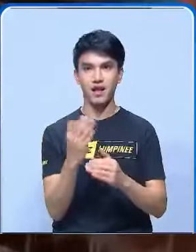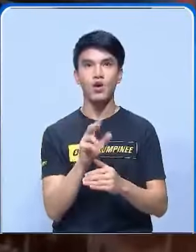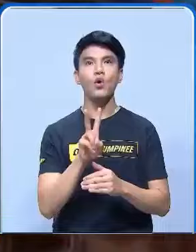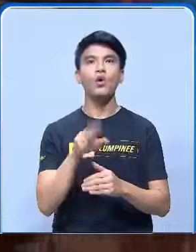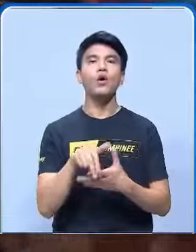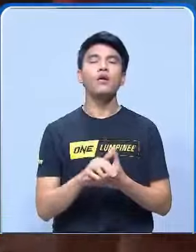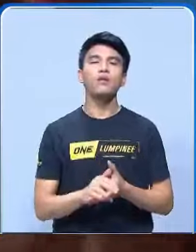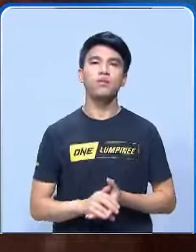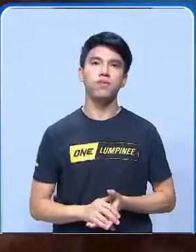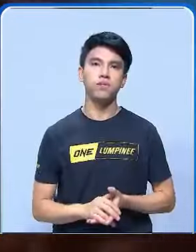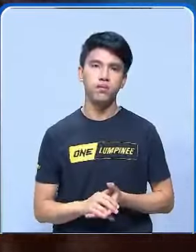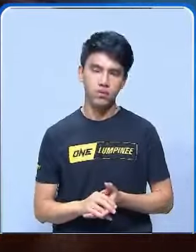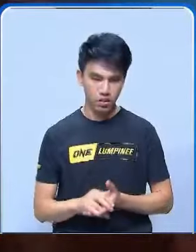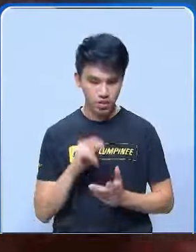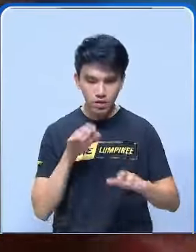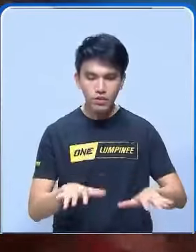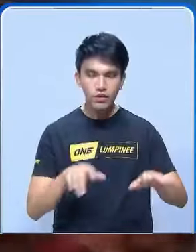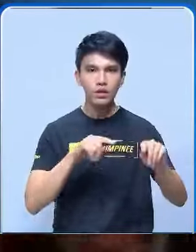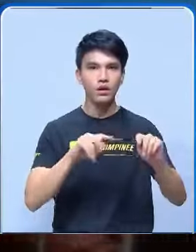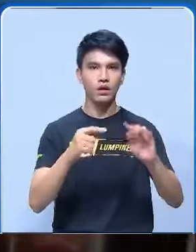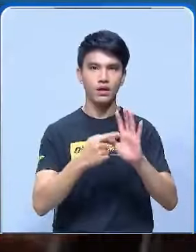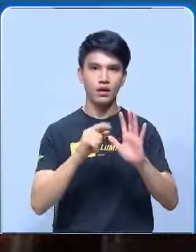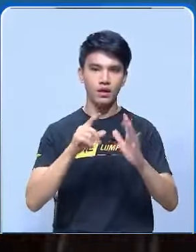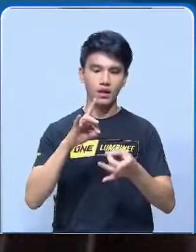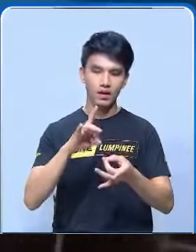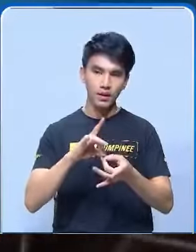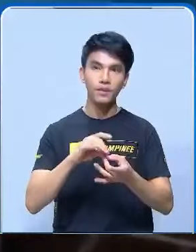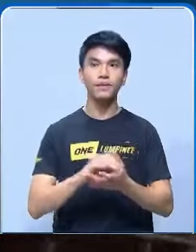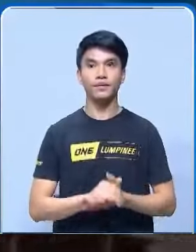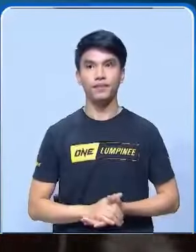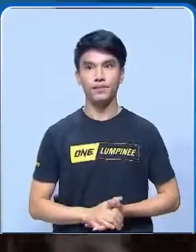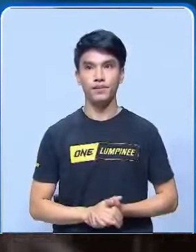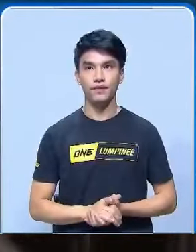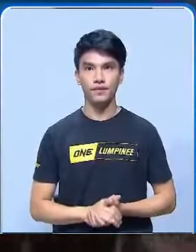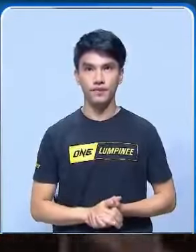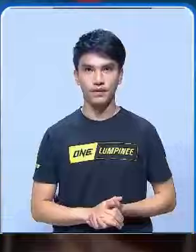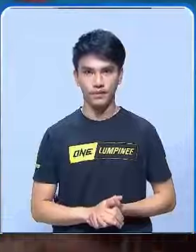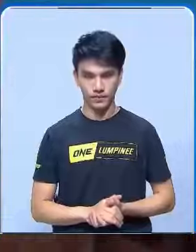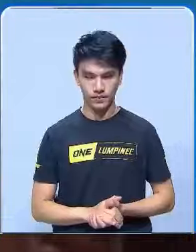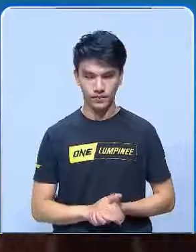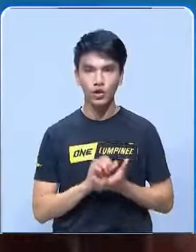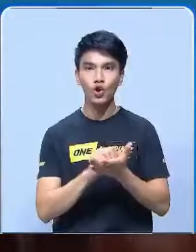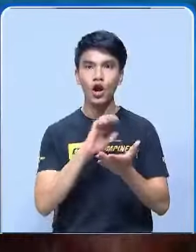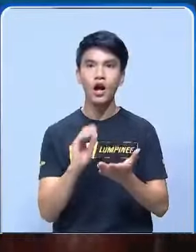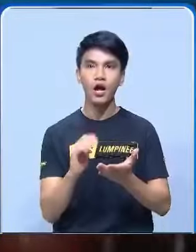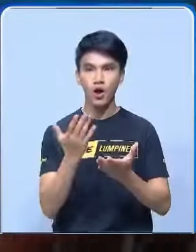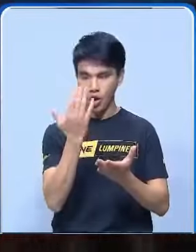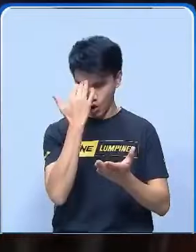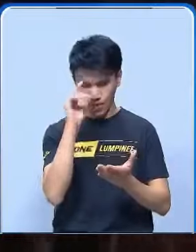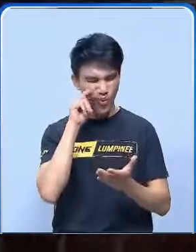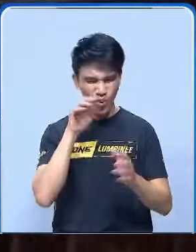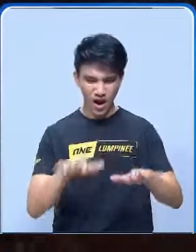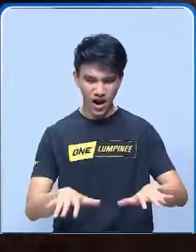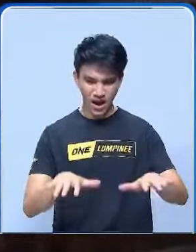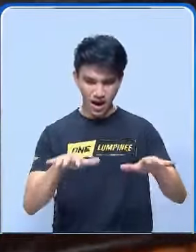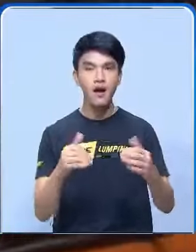วเชียวนะหนีน้ำท่วมในพื้นที่ตำบลตาลเตี้ยอำเภอเมืองสุโขทัยนะคะไปอยู่ที่ปลอดภัยกันก่อนเนื่องจากว่าระดับน้ำในฟาร์มไก่เพิ่ม